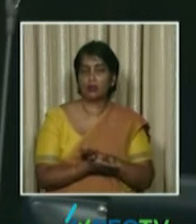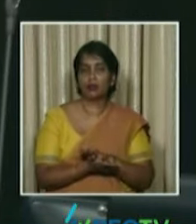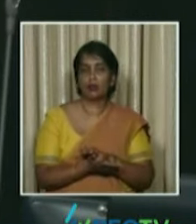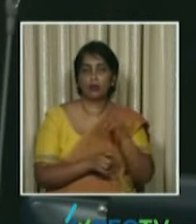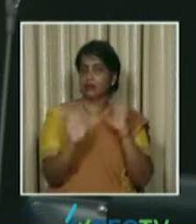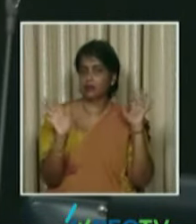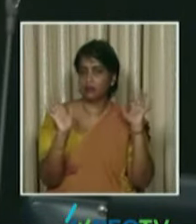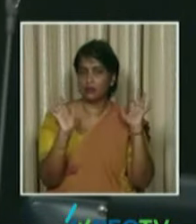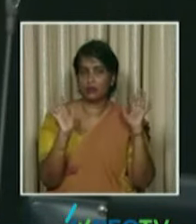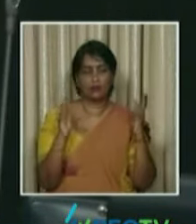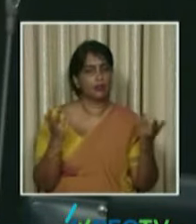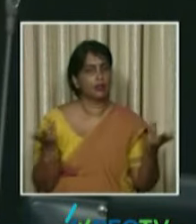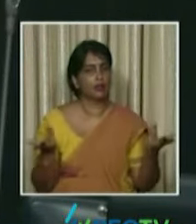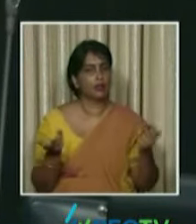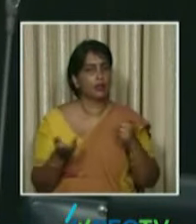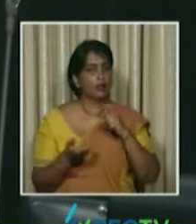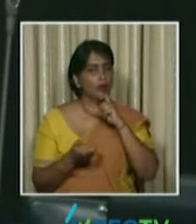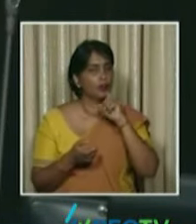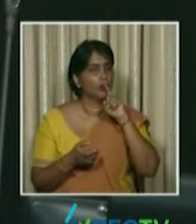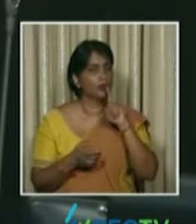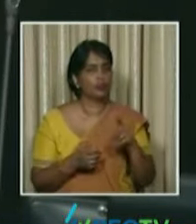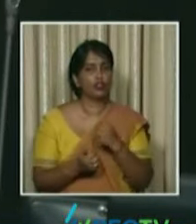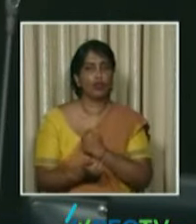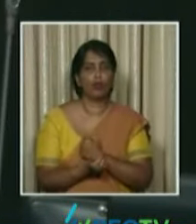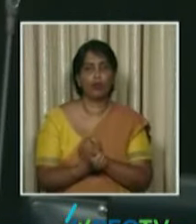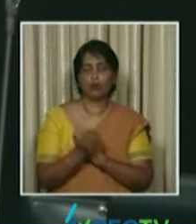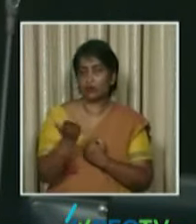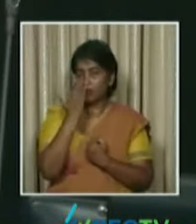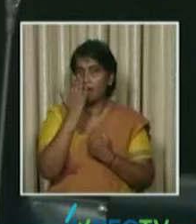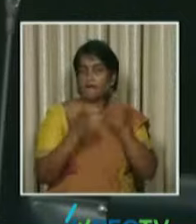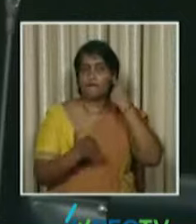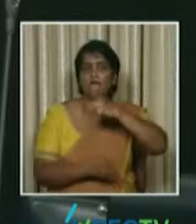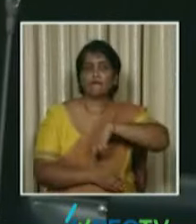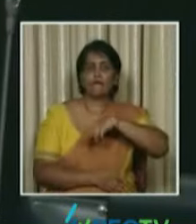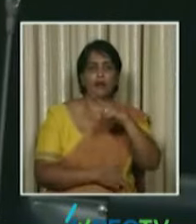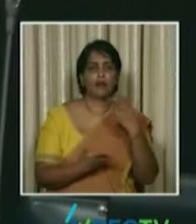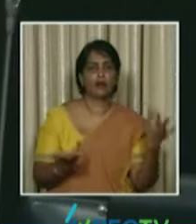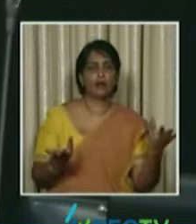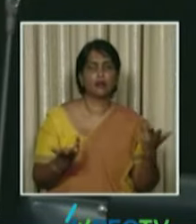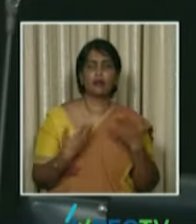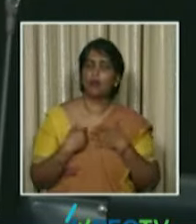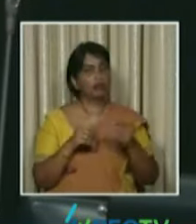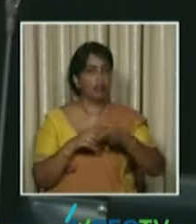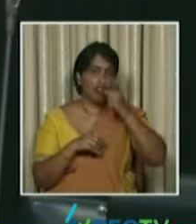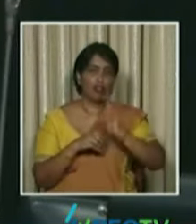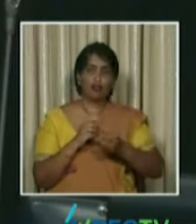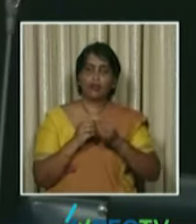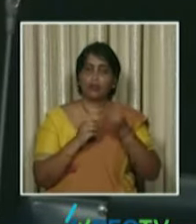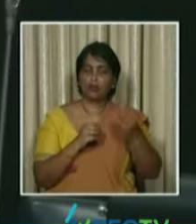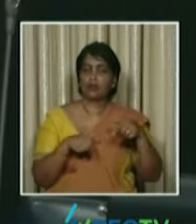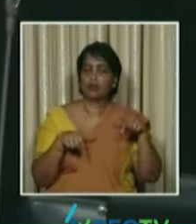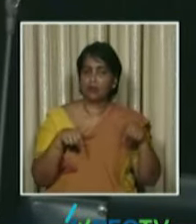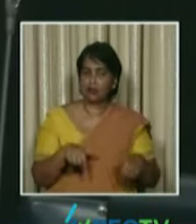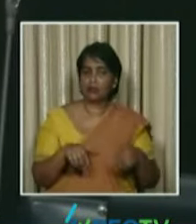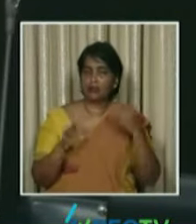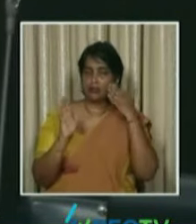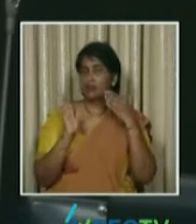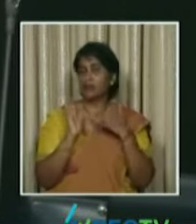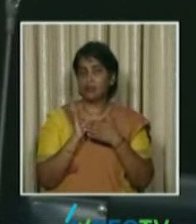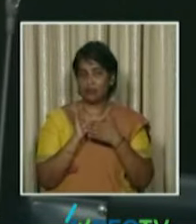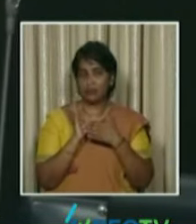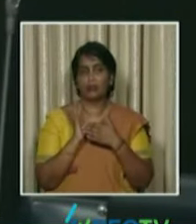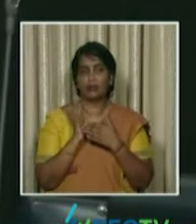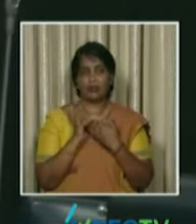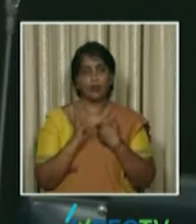ඔක්කොම නිදහස් කරලා. මහාධිකරණයෙන් කියනවා මේ පොලිසිය සාක්ෂි විශ්වසනීය නැහැ කියලා. දැන් අපිට මේක ගැටලුවක්. අපිටත් තේරෙන්නේ නැහැ. ඉතින් දැන් මේ කාරණේ පිළිබඳව එතුමා කිව්වට